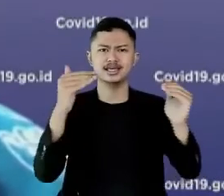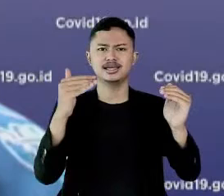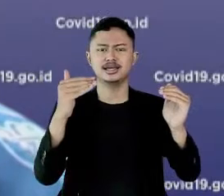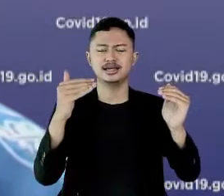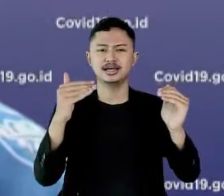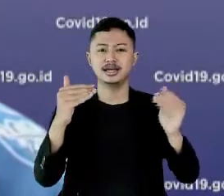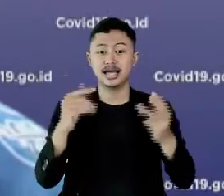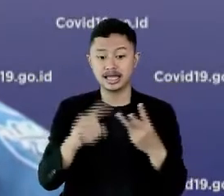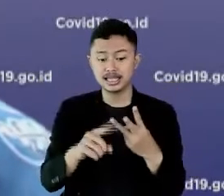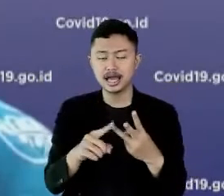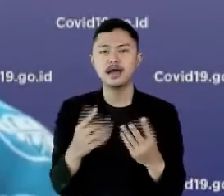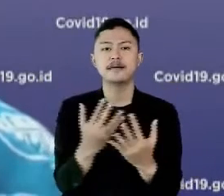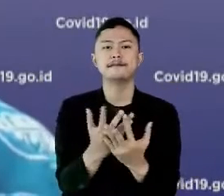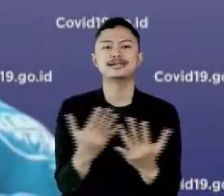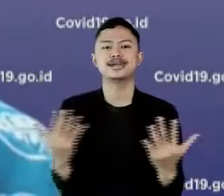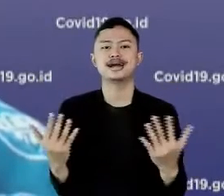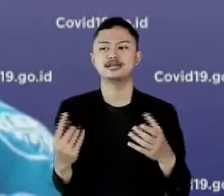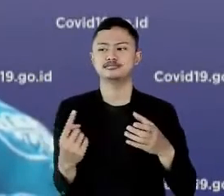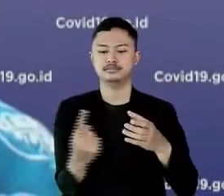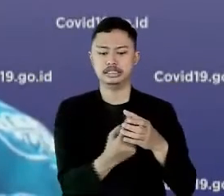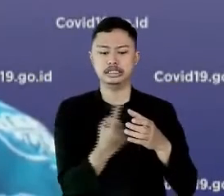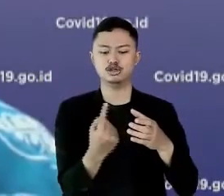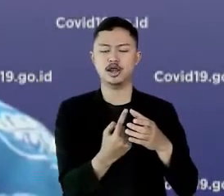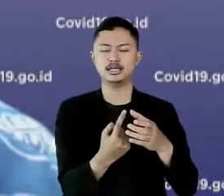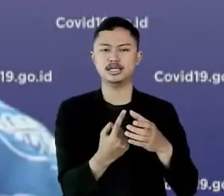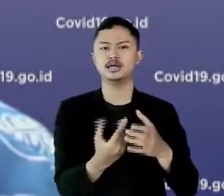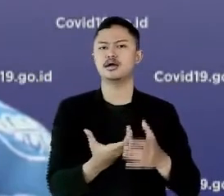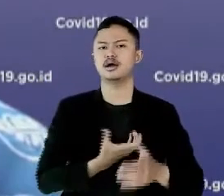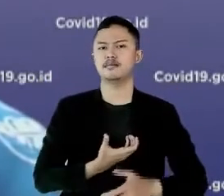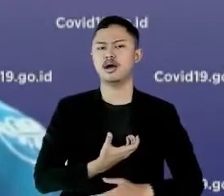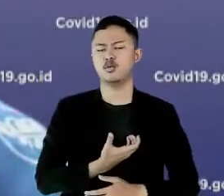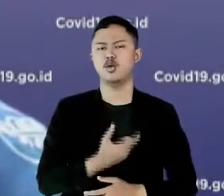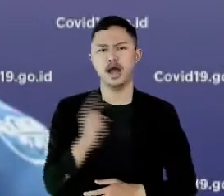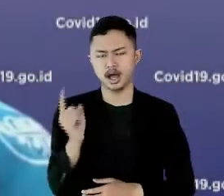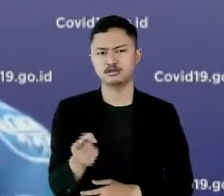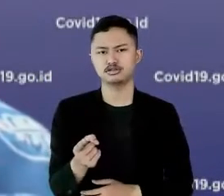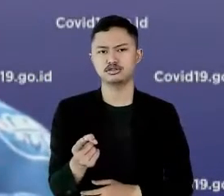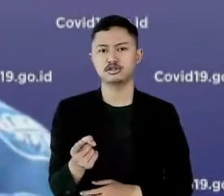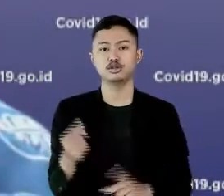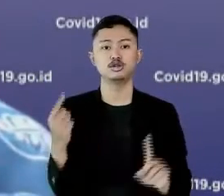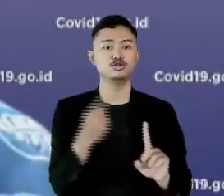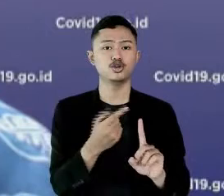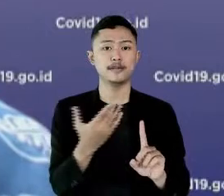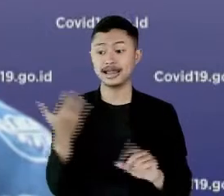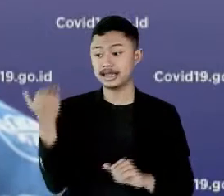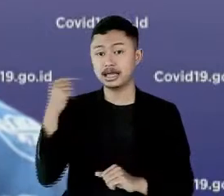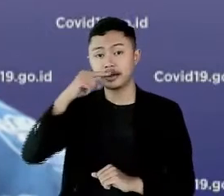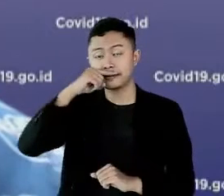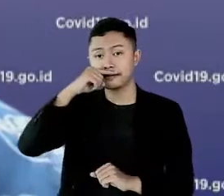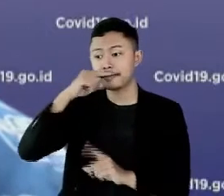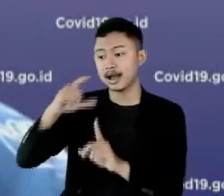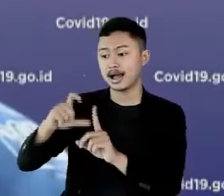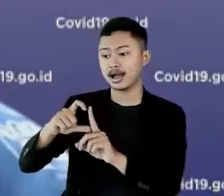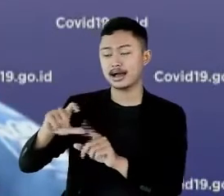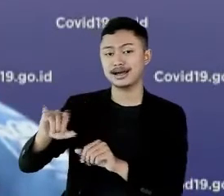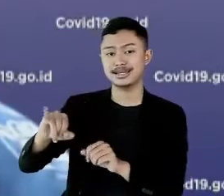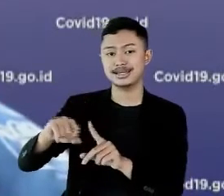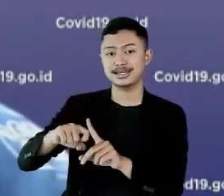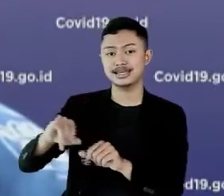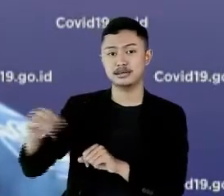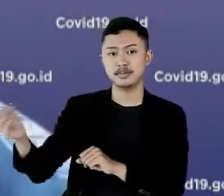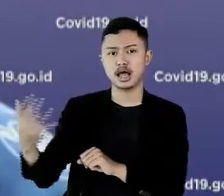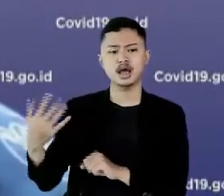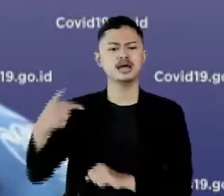harus mau kalau diisolasi atau harus mau kalau di tracing gitu. Karena ini untuk tadi yang Pak Diki kan, ini untuk